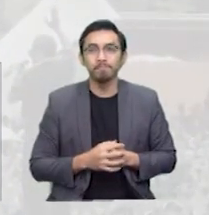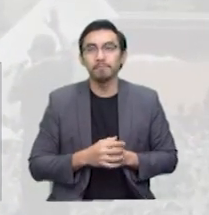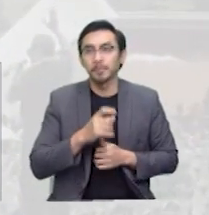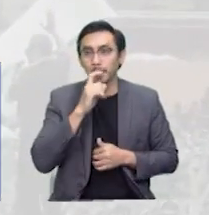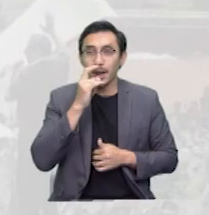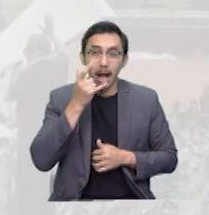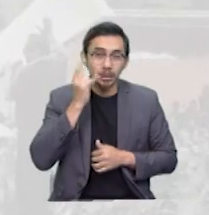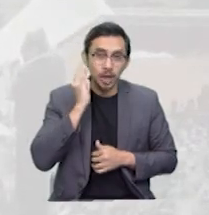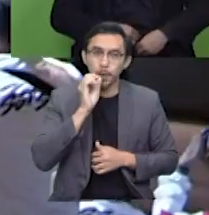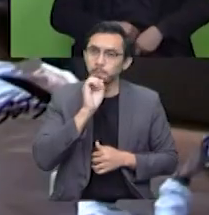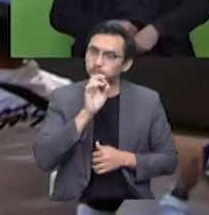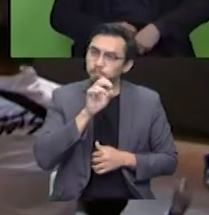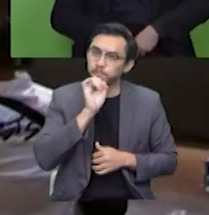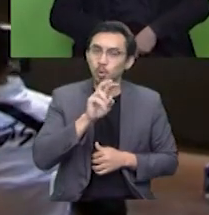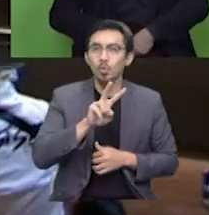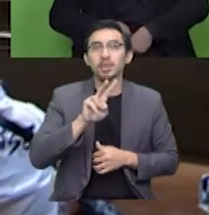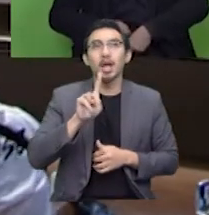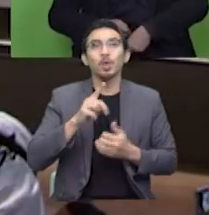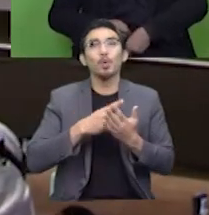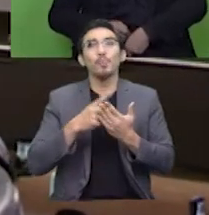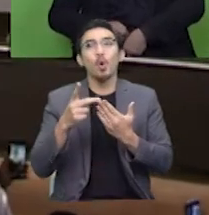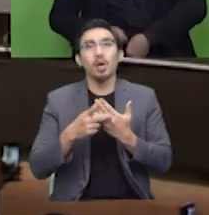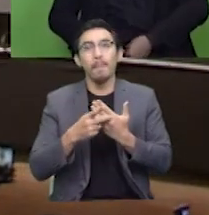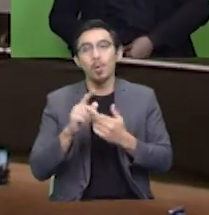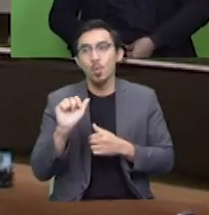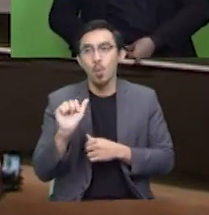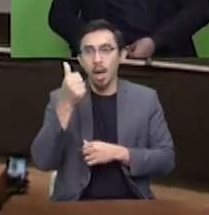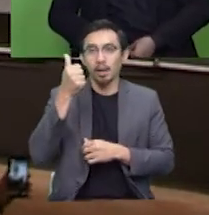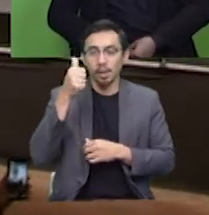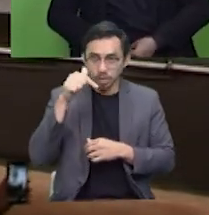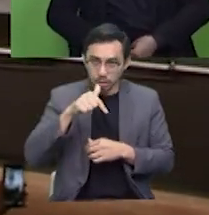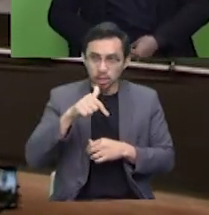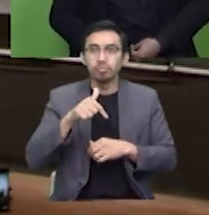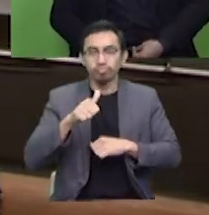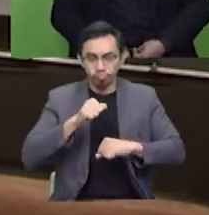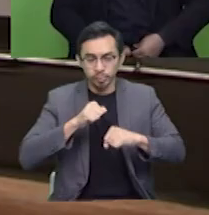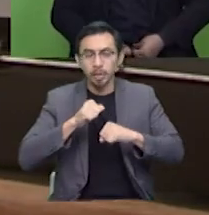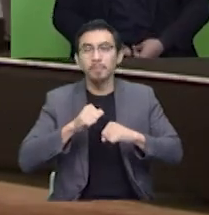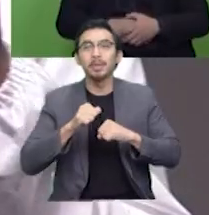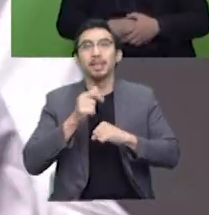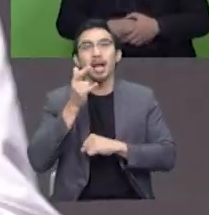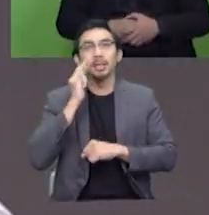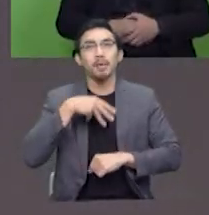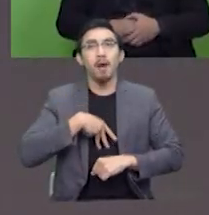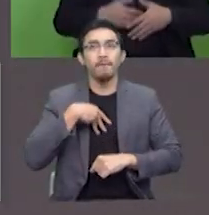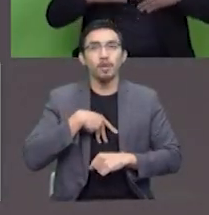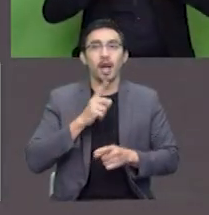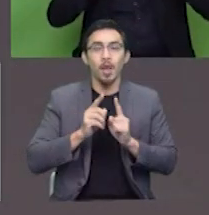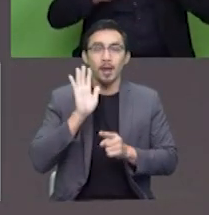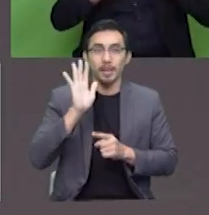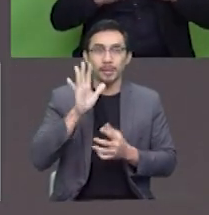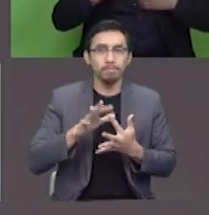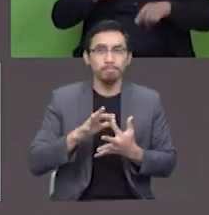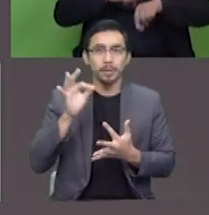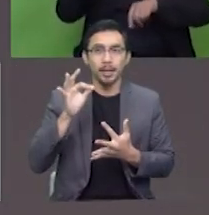21 program unggulan yang merupakan visi-misi Ganjar Mahfud jika terpilih nantinya. Ketika kemarin saya di